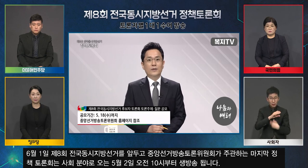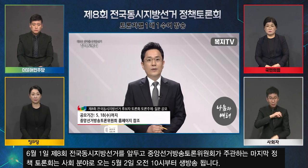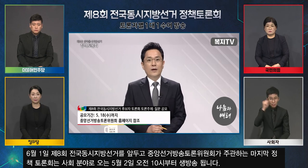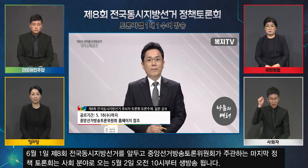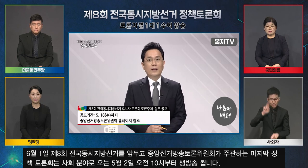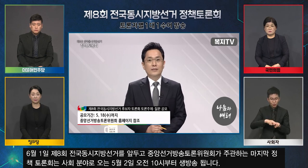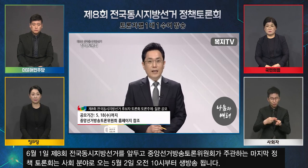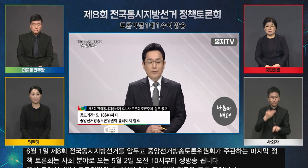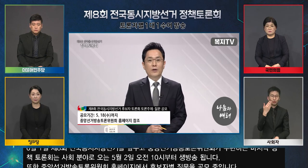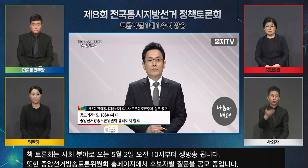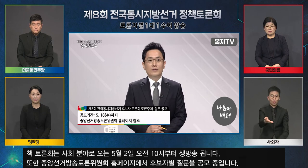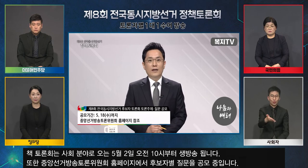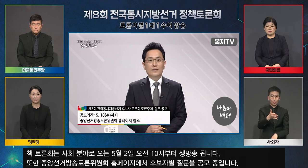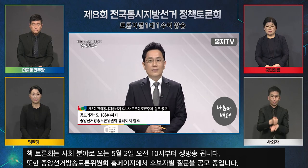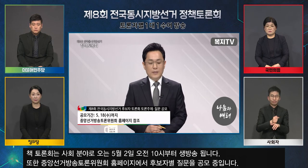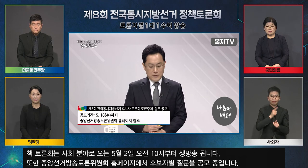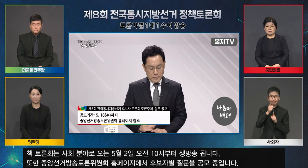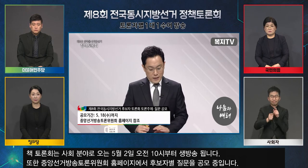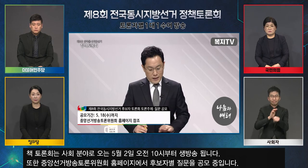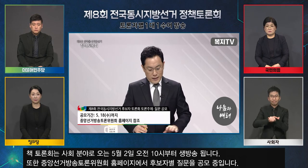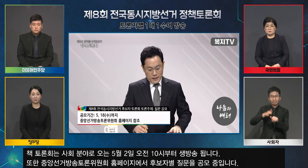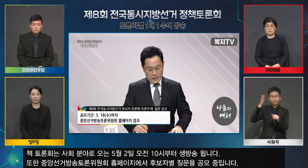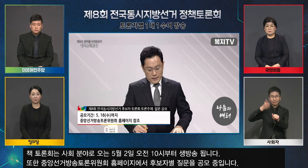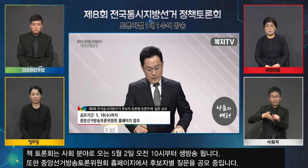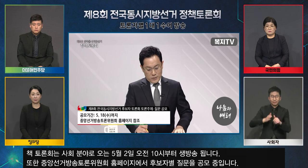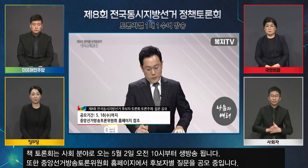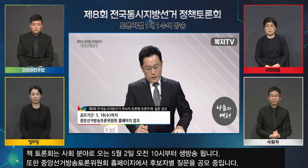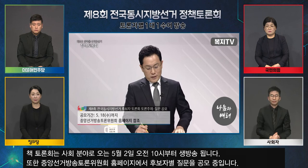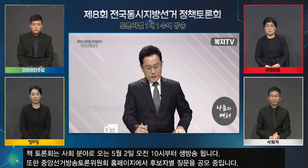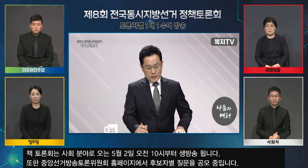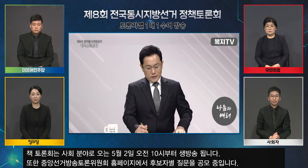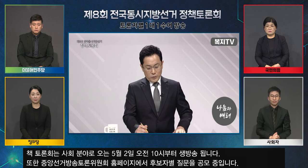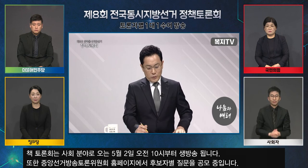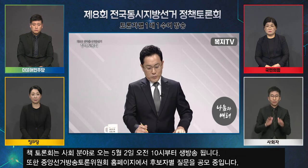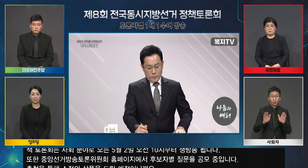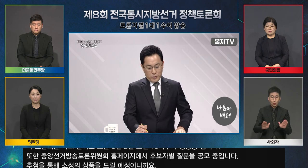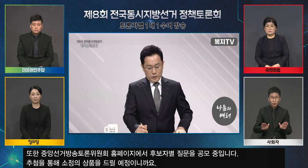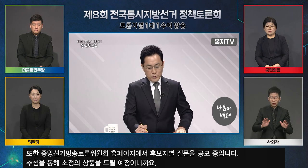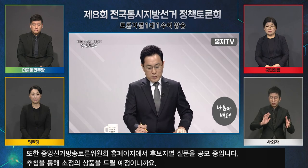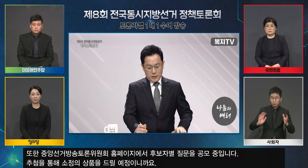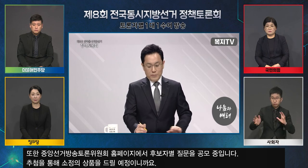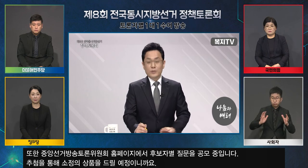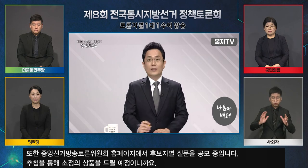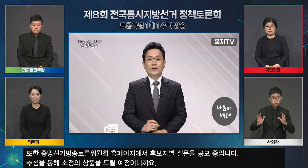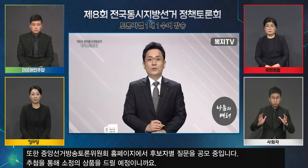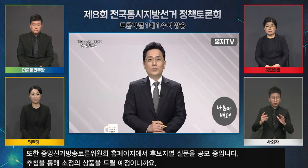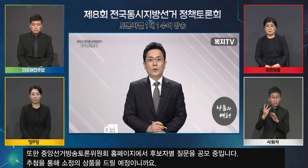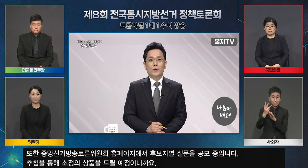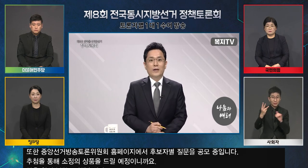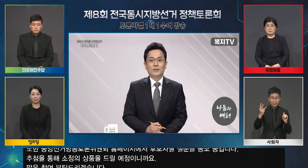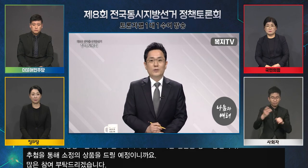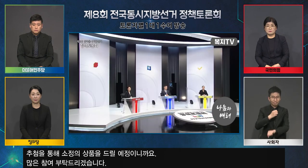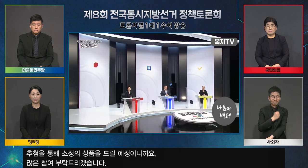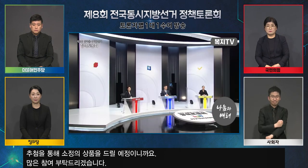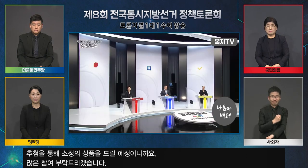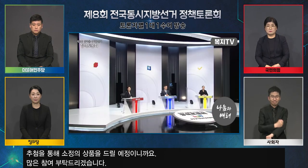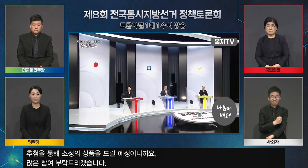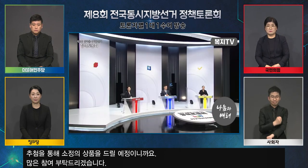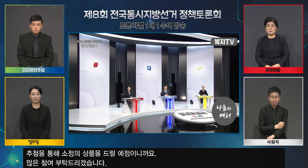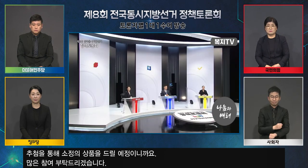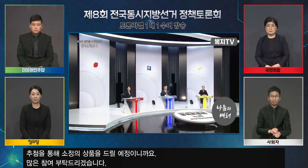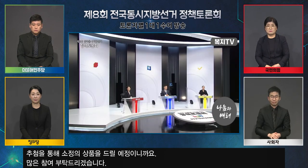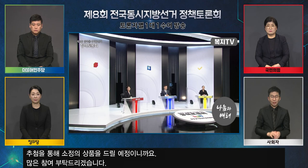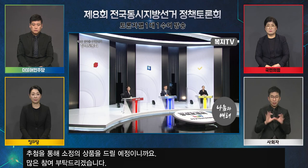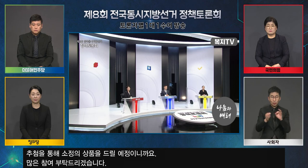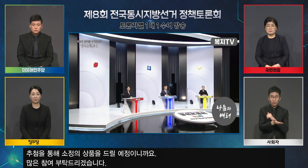예정이니까요. 많은 참여 부탁드리겠습니다. 오늘 열띤 토론 버려주신 세 분 수고 많으셨고요. 함께